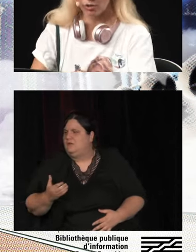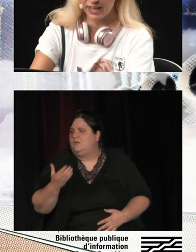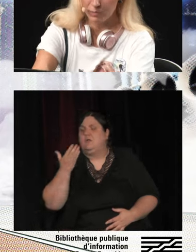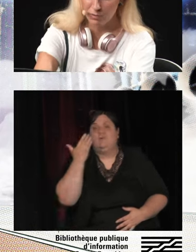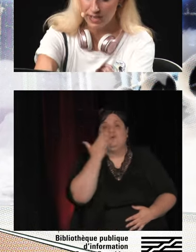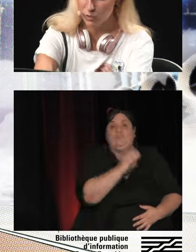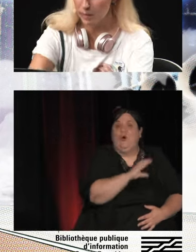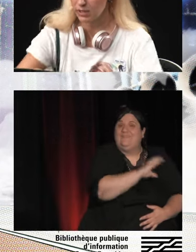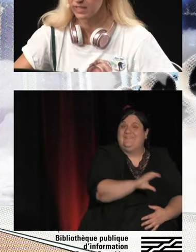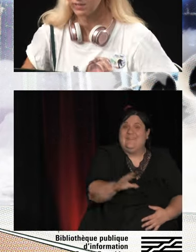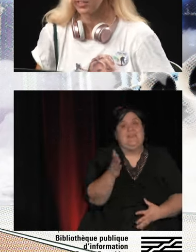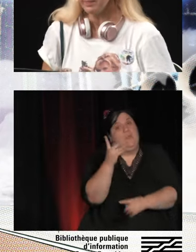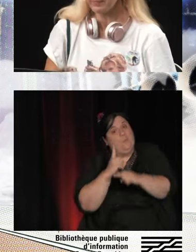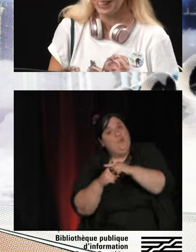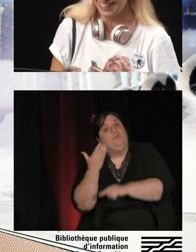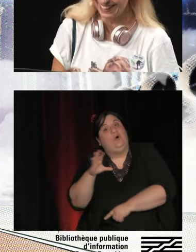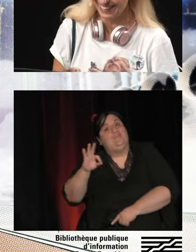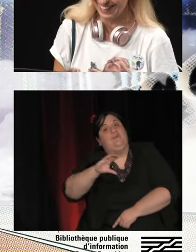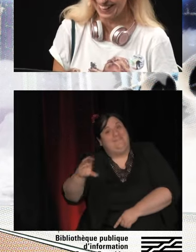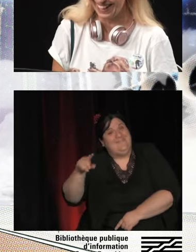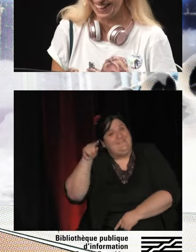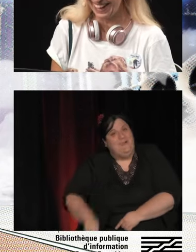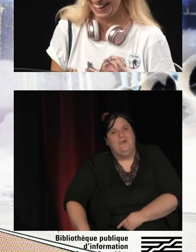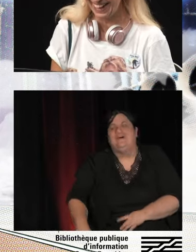Quel dommage, on n'a rien pu faire. Super Mario Kart, c'est fini.